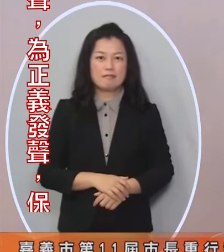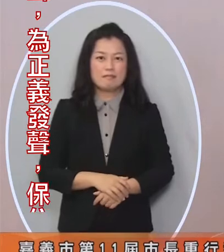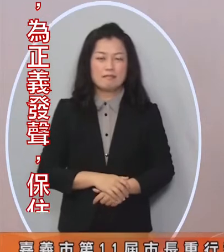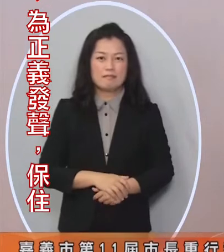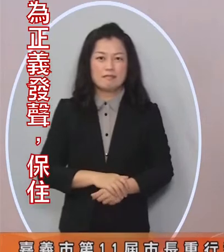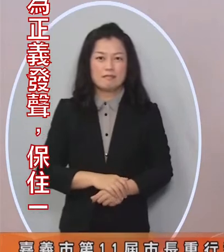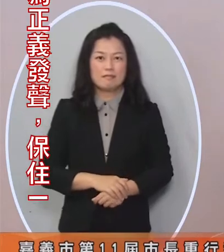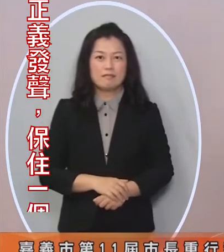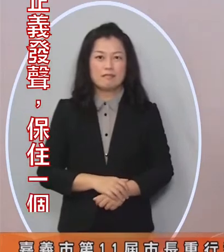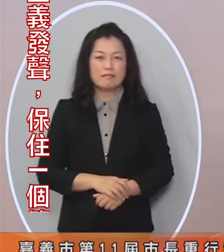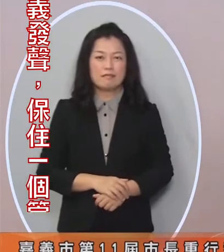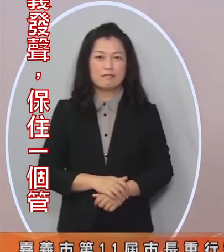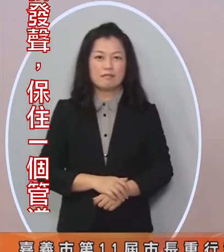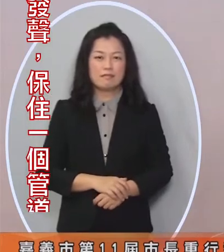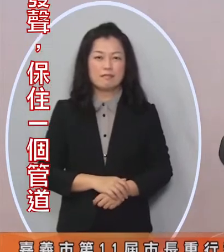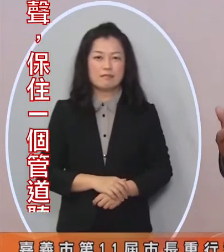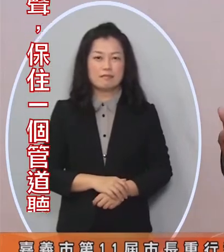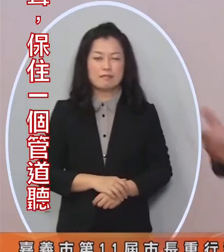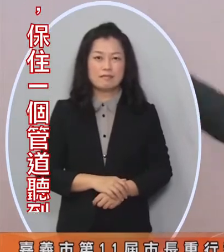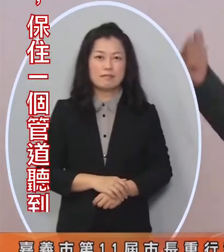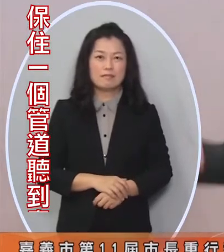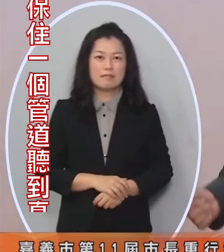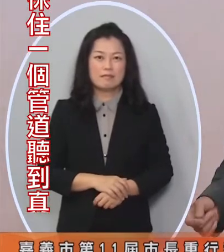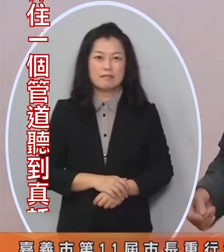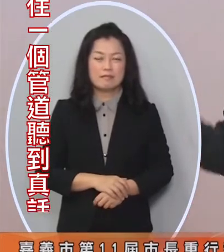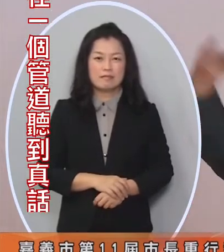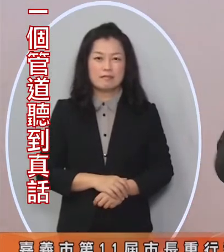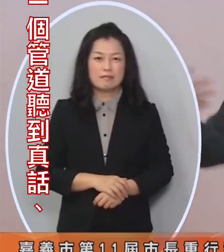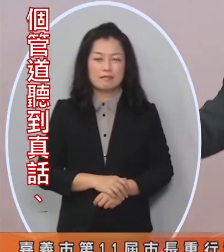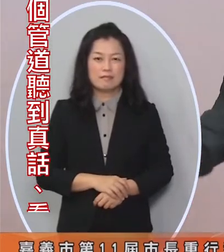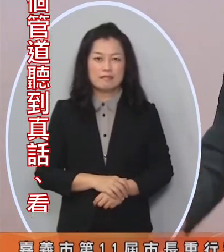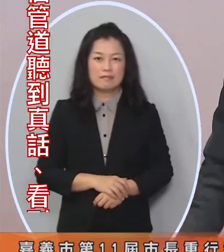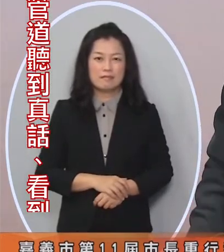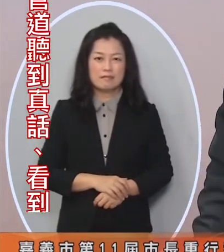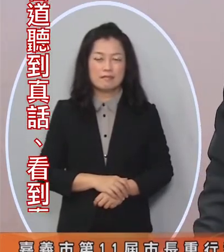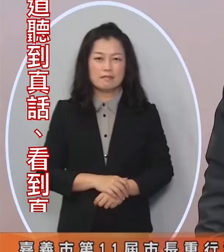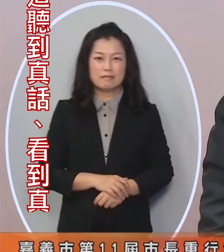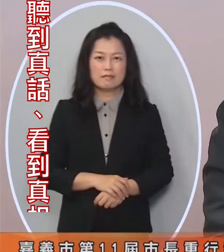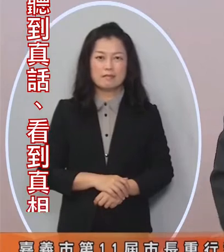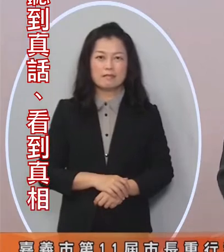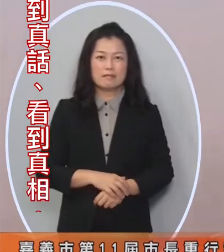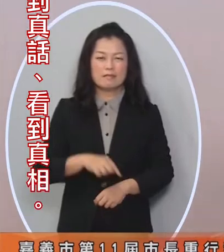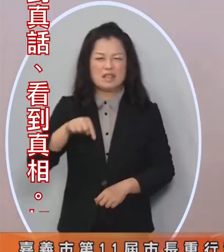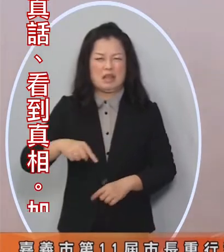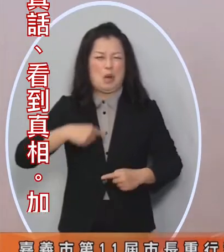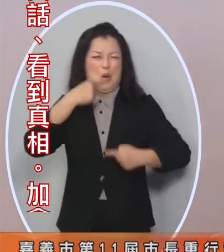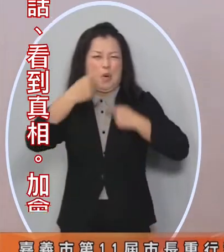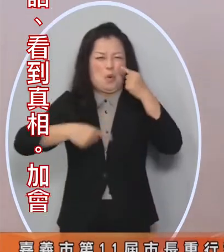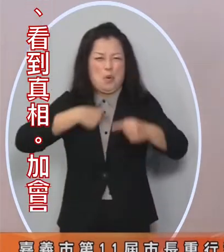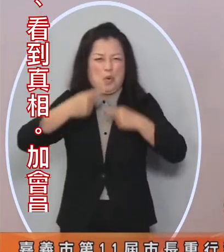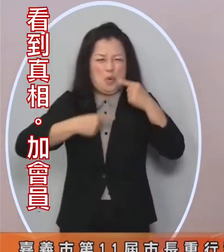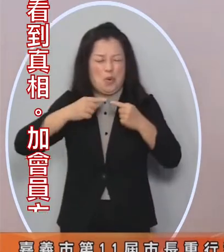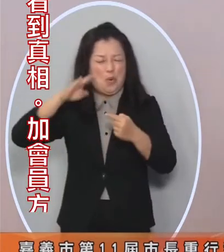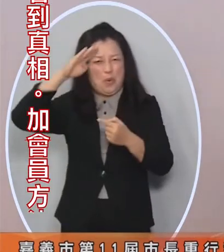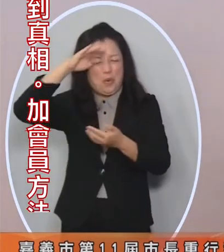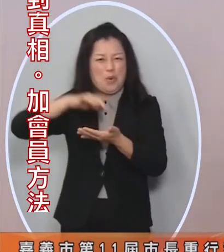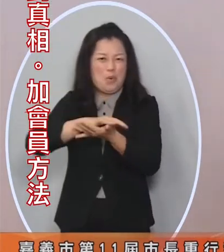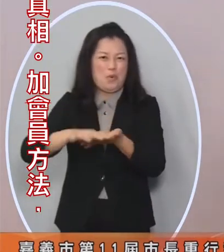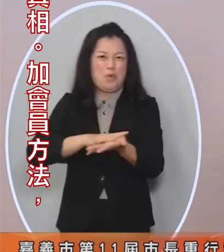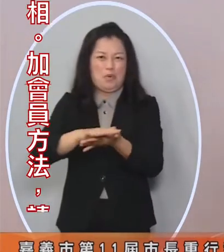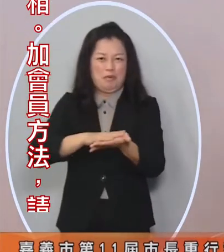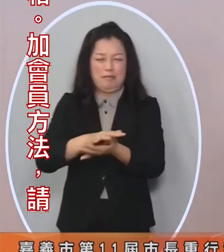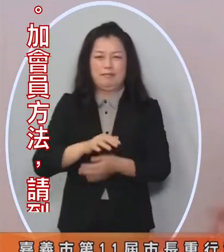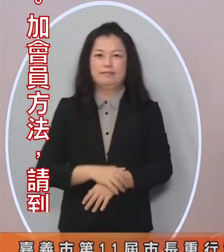庙小，吼、哦，庙小也放大，讲讲只根本拢鬼啊话，对不对？啊，毋是鬼啊，无啥